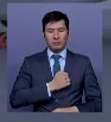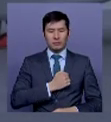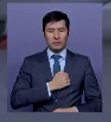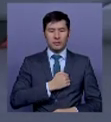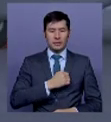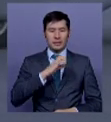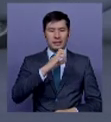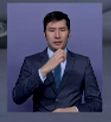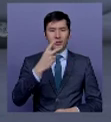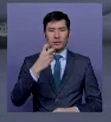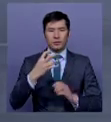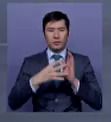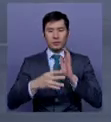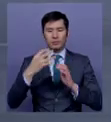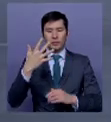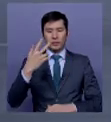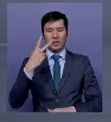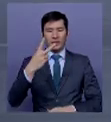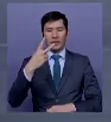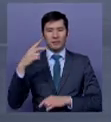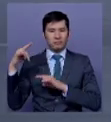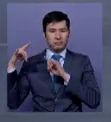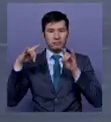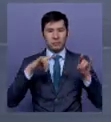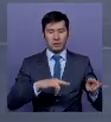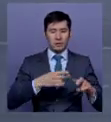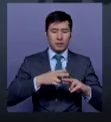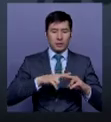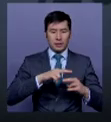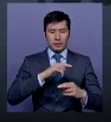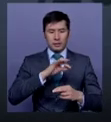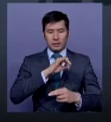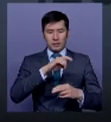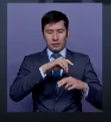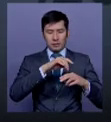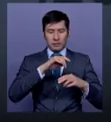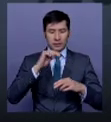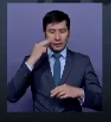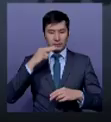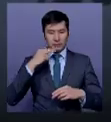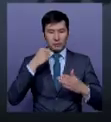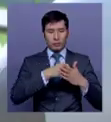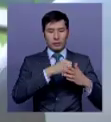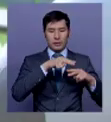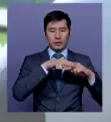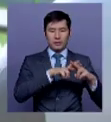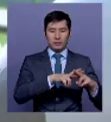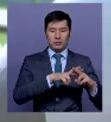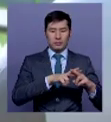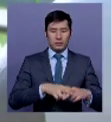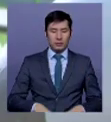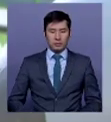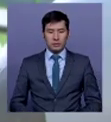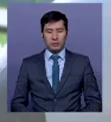авиациясының S-295-2 ұшағы жетіген Үрімші Нұрсұлтан бағыты бойынша ақ халаттыларды дінаман жеткізді. Ұшқыштар